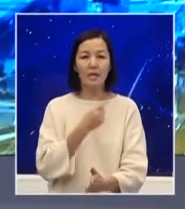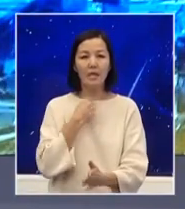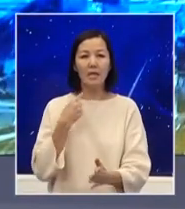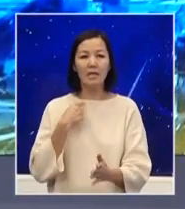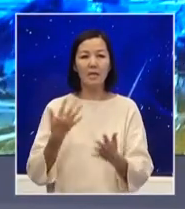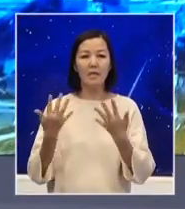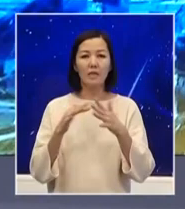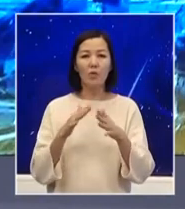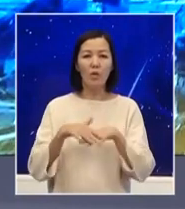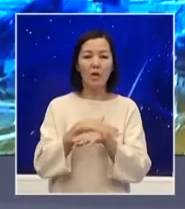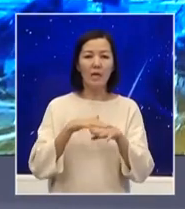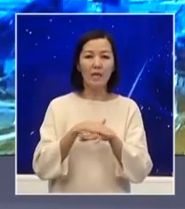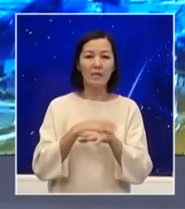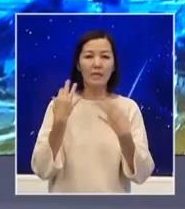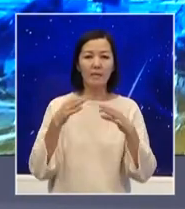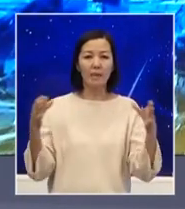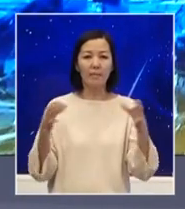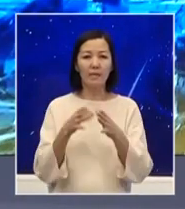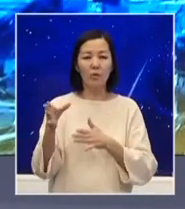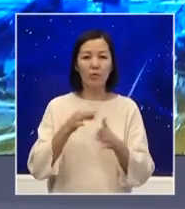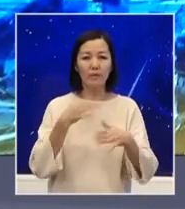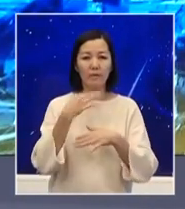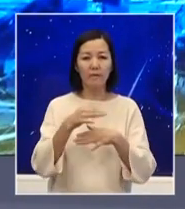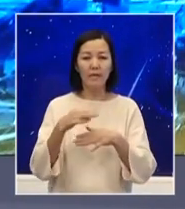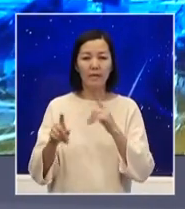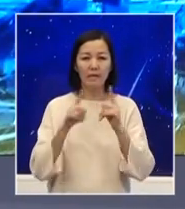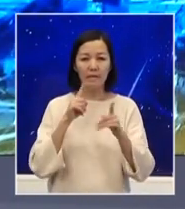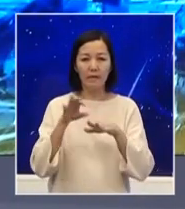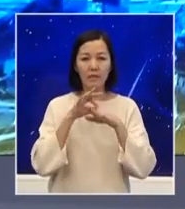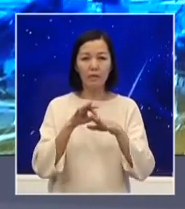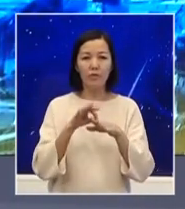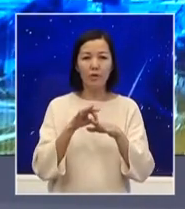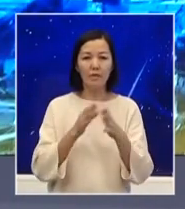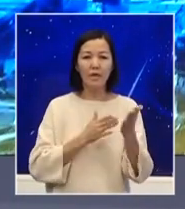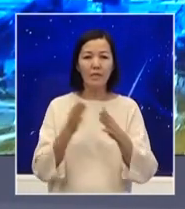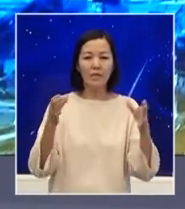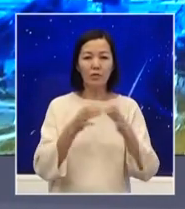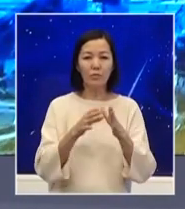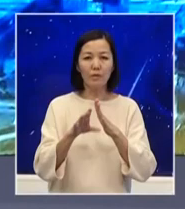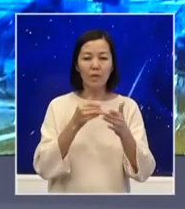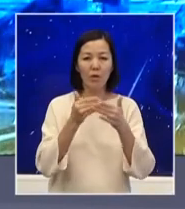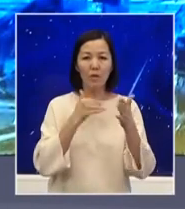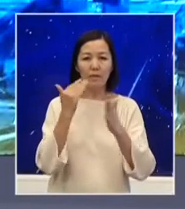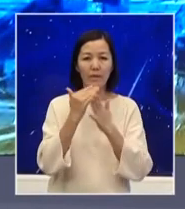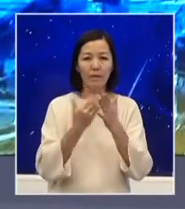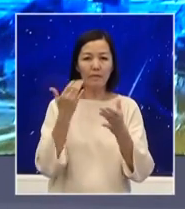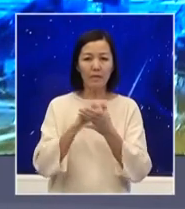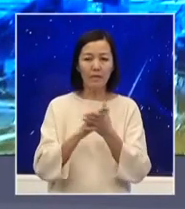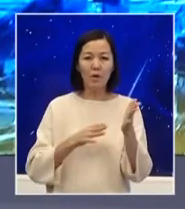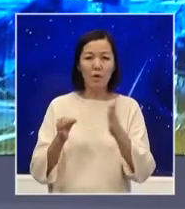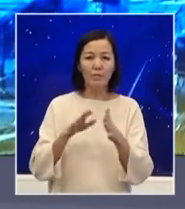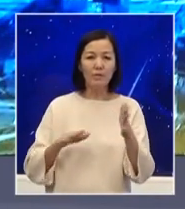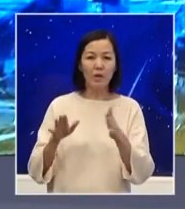Талдықорғанда ауыл халықтық демократиялық партиясы облыстық филиалының конференциясы өтті. Онда саяси ұйымның сайлау алды бағдарламасы